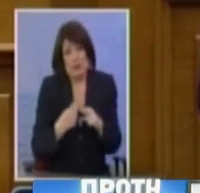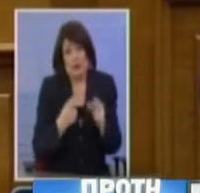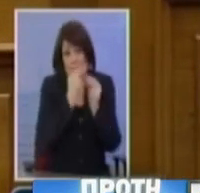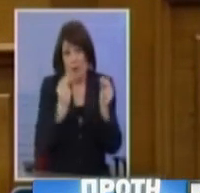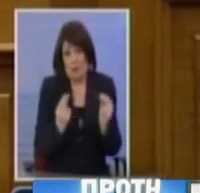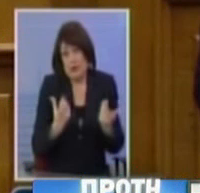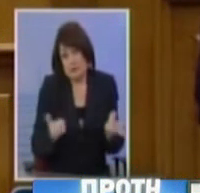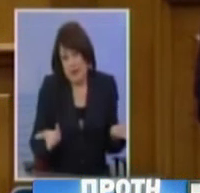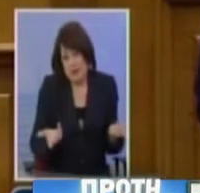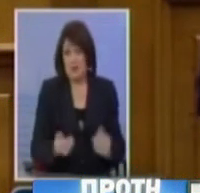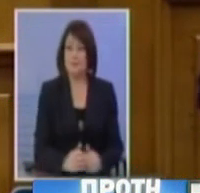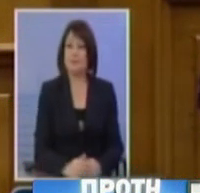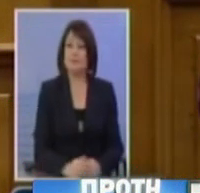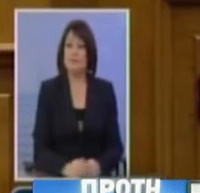απόσπασμα.